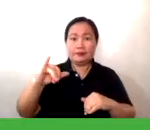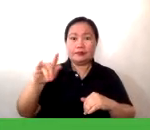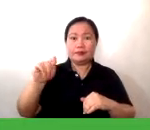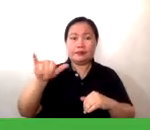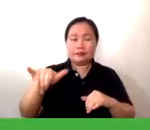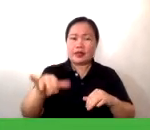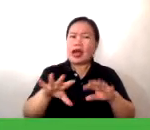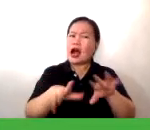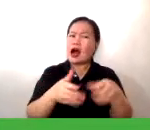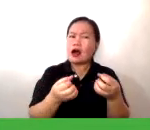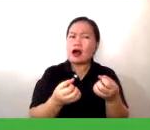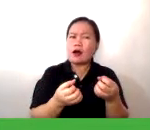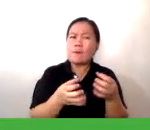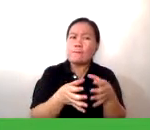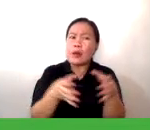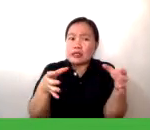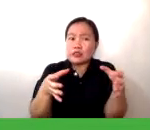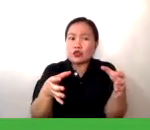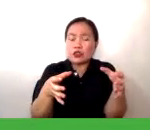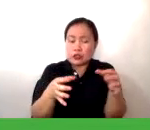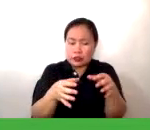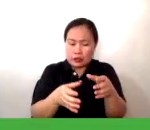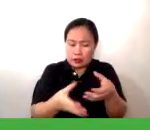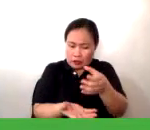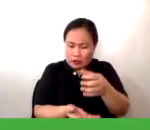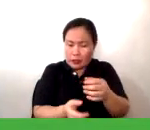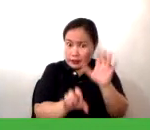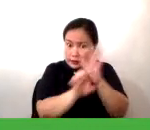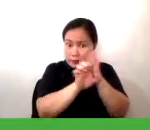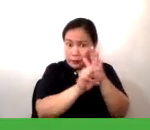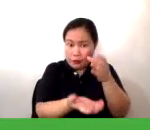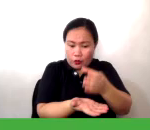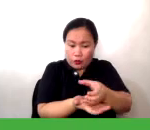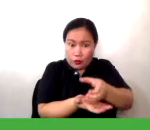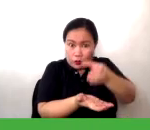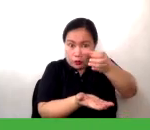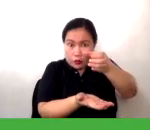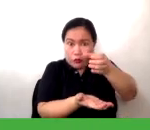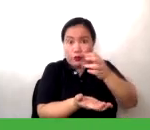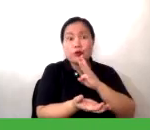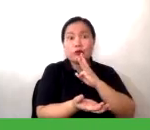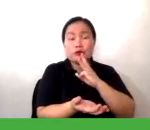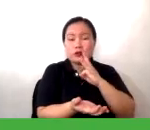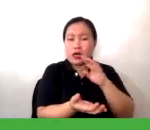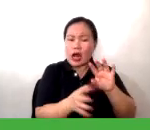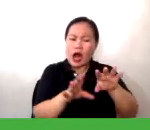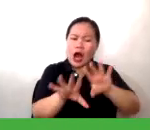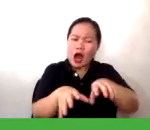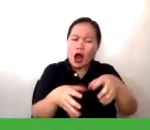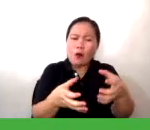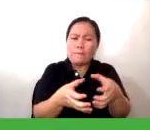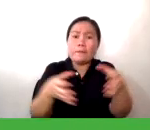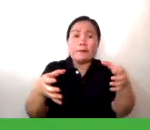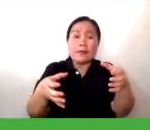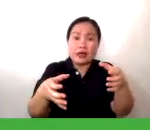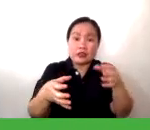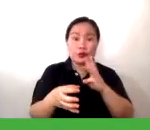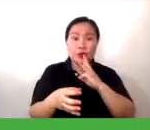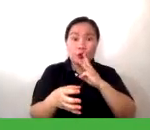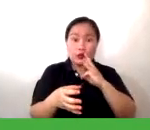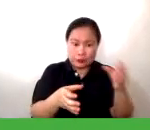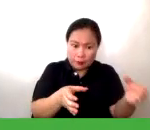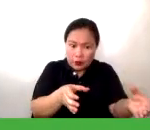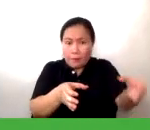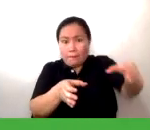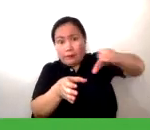So, gaano karami, like for example, yung bottled water, gaano karaming tubig ang kakasya doon. So, yun po